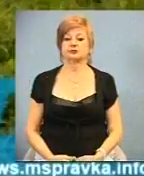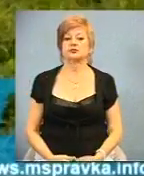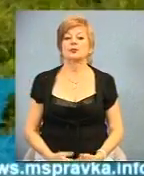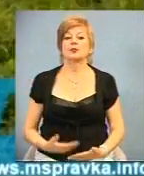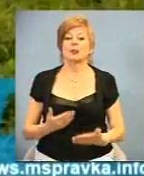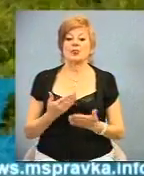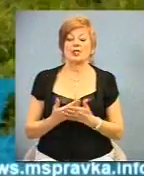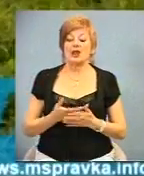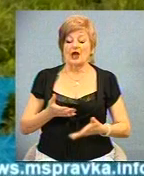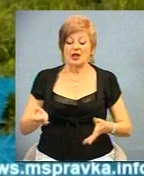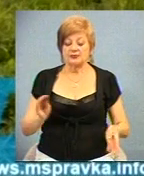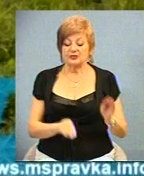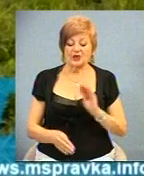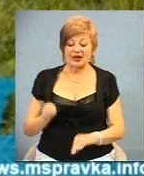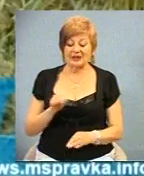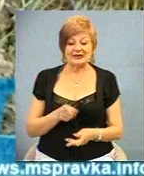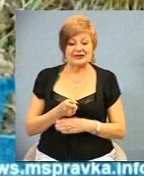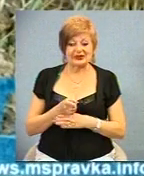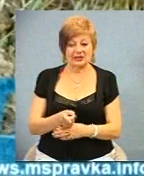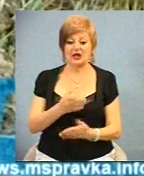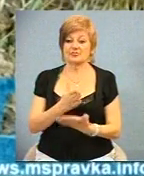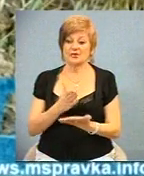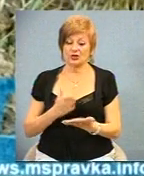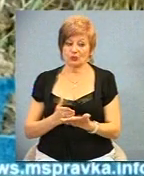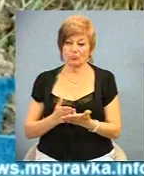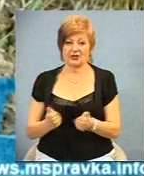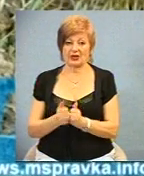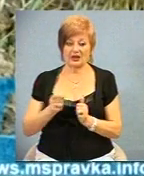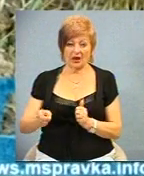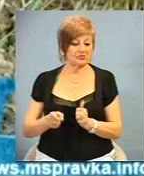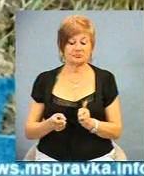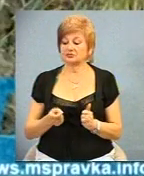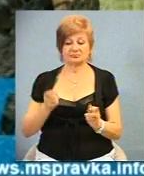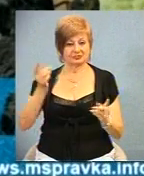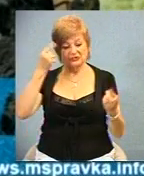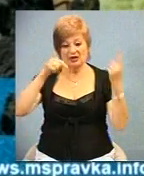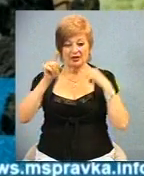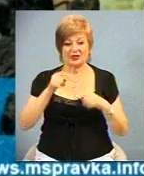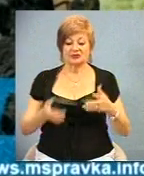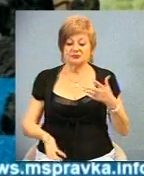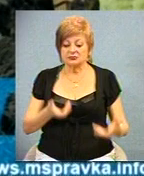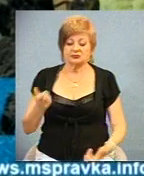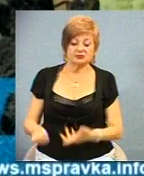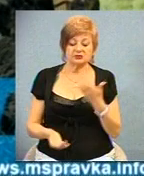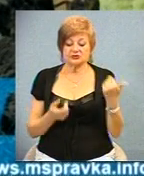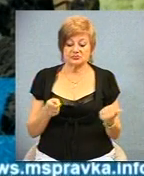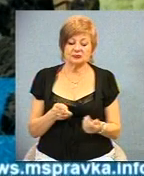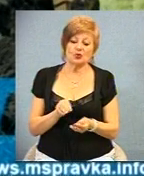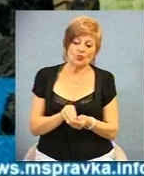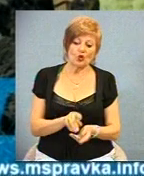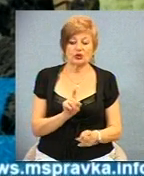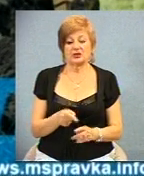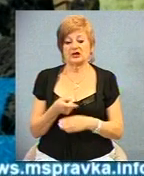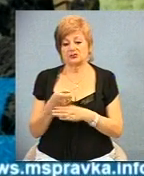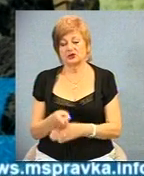Зритий танк під Мелітополем – легенда. Пошуковий загін протягом 3 днів розкопок вирив 8-метровий котлован, але слідів поховання чи бойової техніки часів